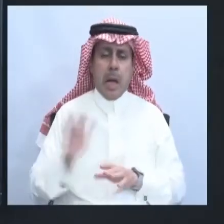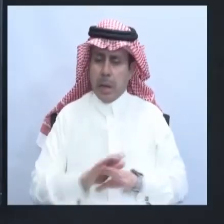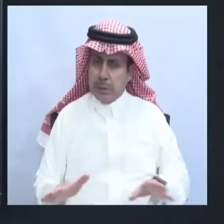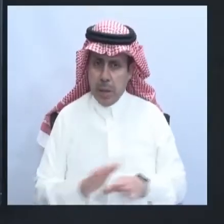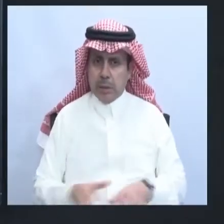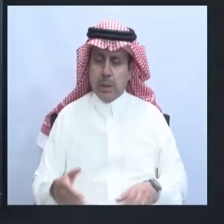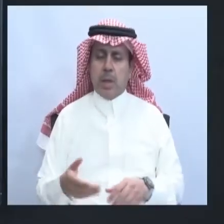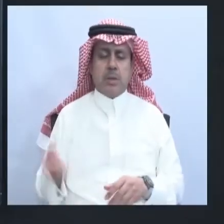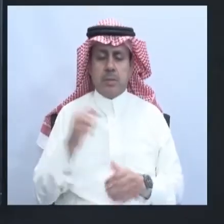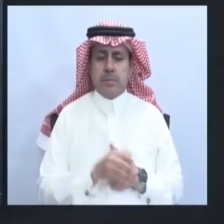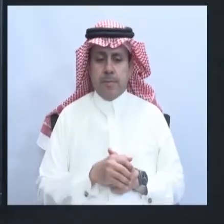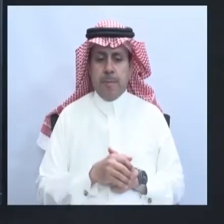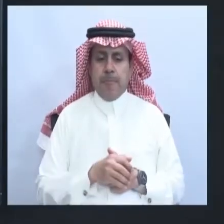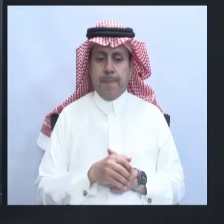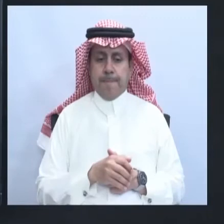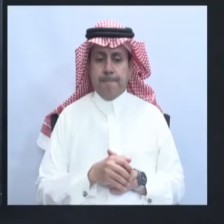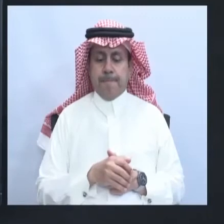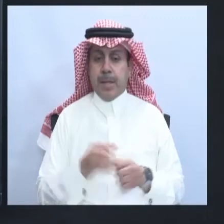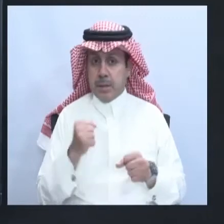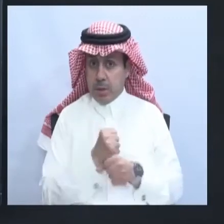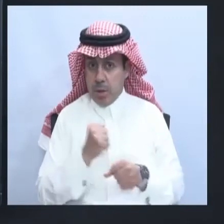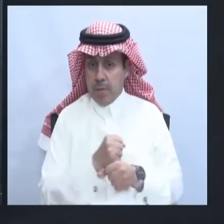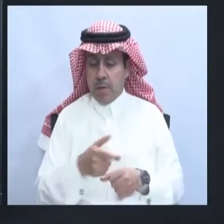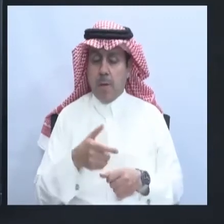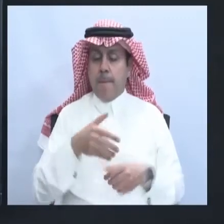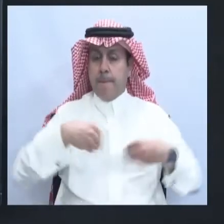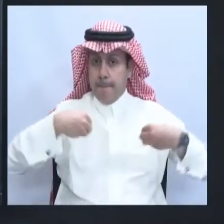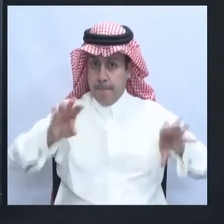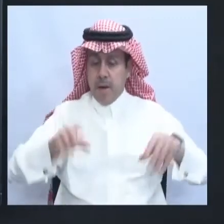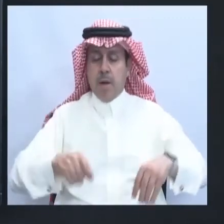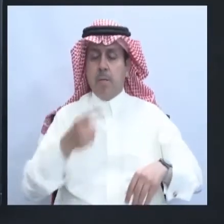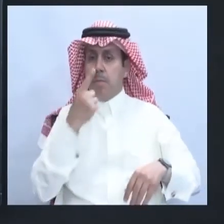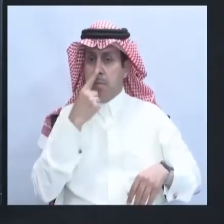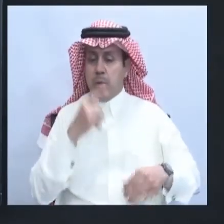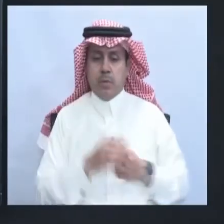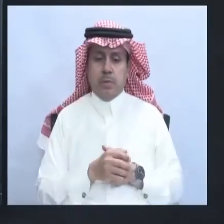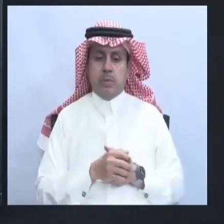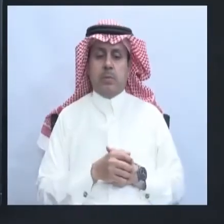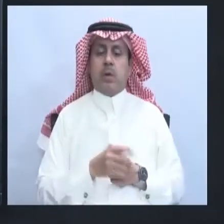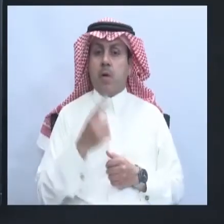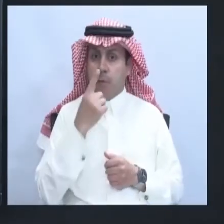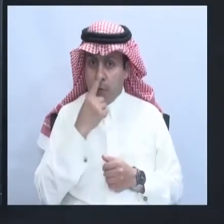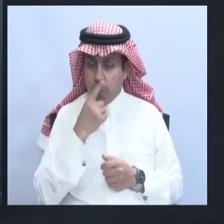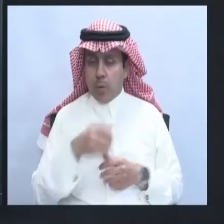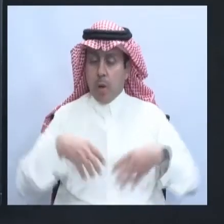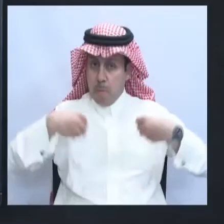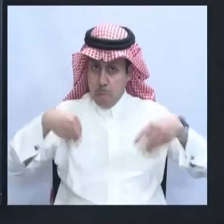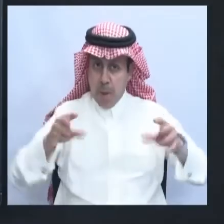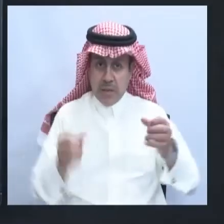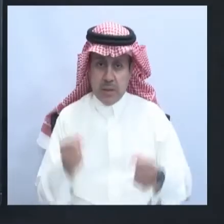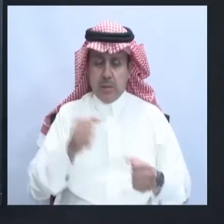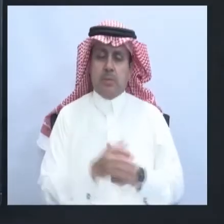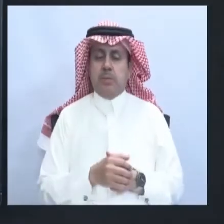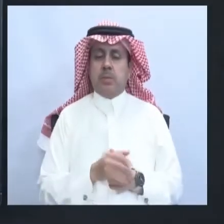هذا البيع يصح وتصرف هذا البايع فضولي اي انه عنده فضول وباع السياره